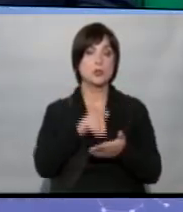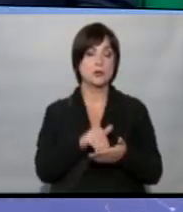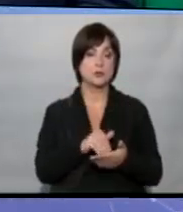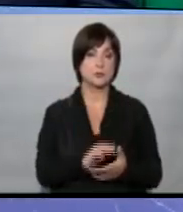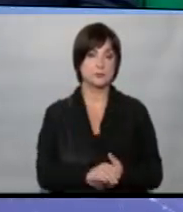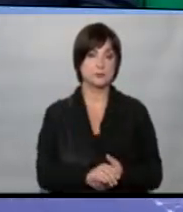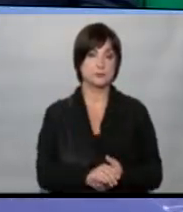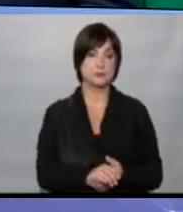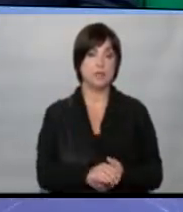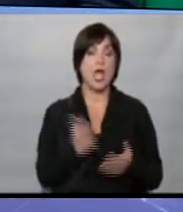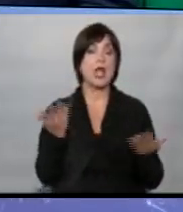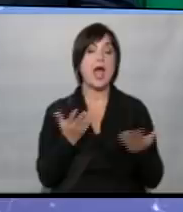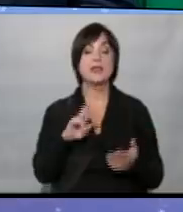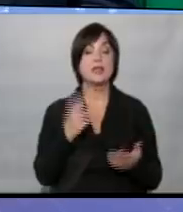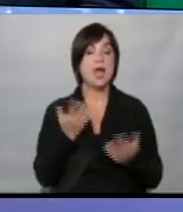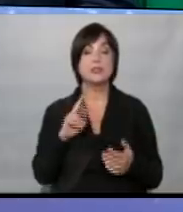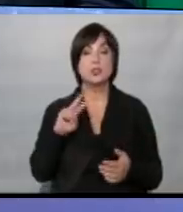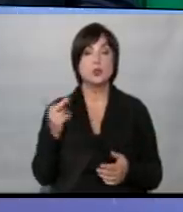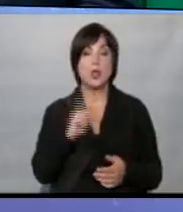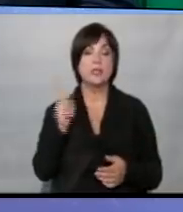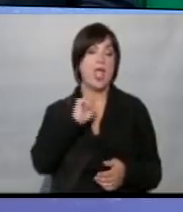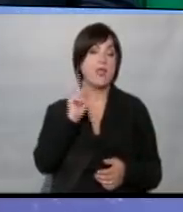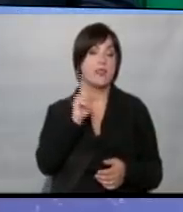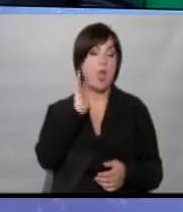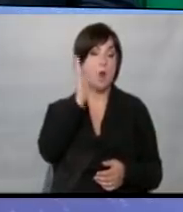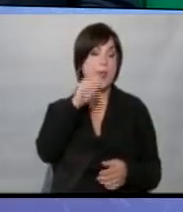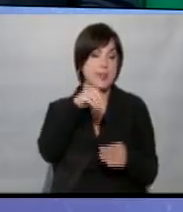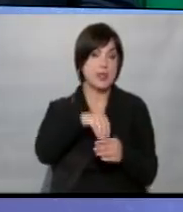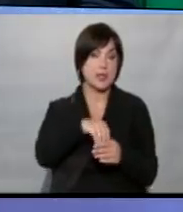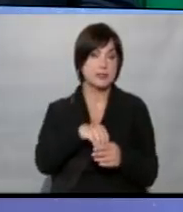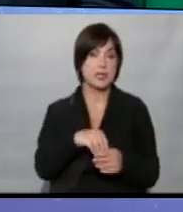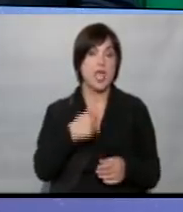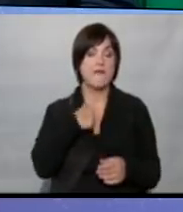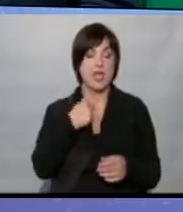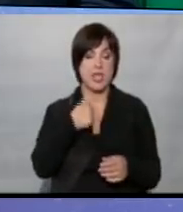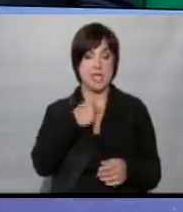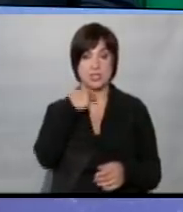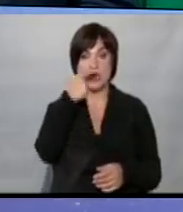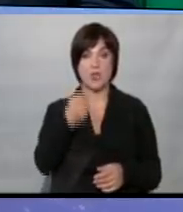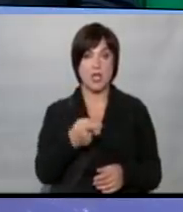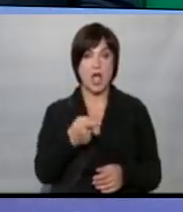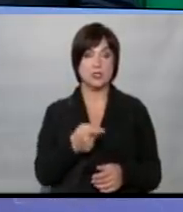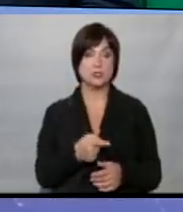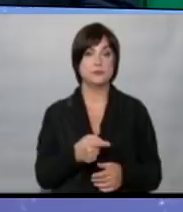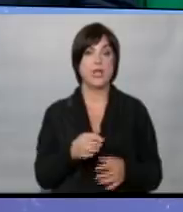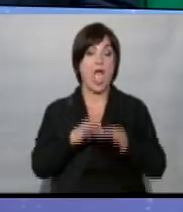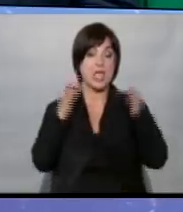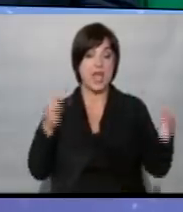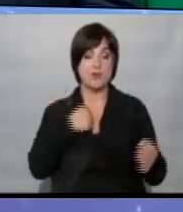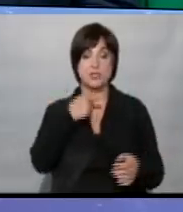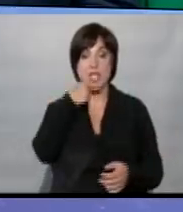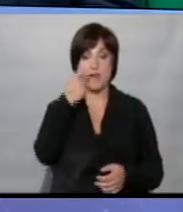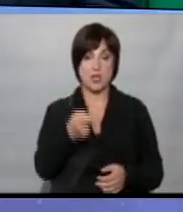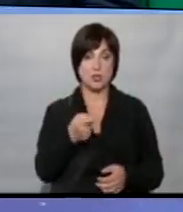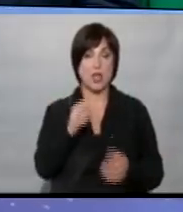милиони нешто а до милиони со другите. А не излегуваат? Како не излегуваат? Еве, јас ќе ви кажам сега, еве јавно јас ќе ви кажам